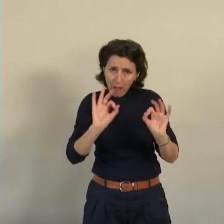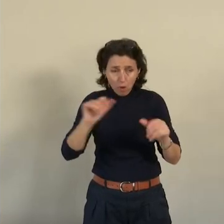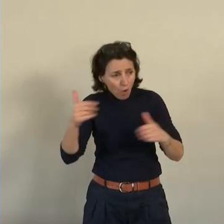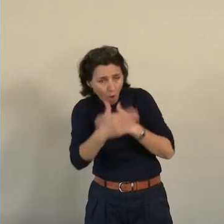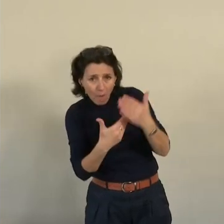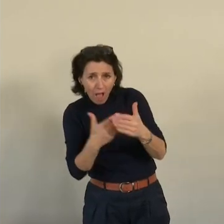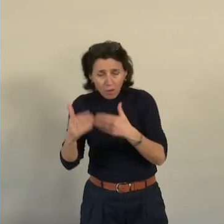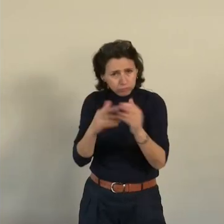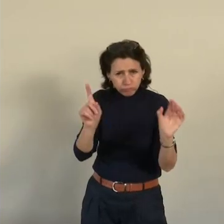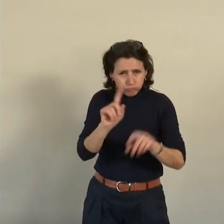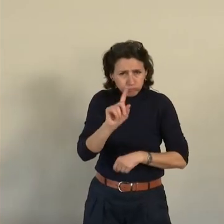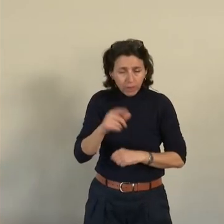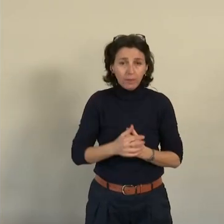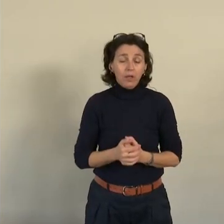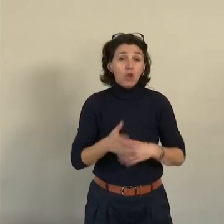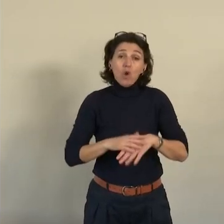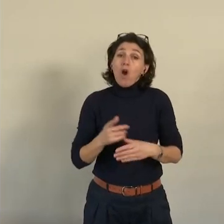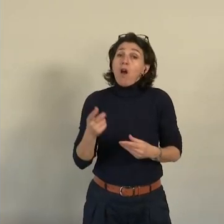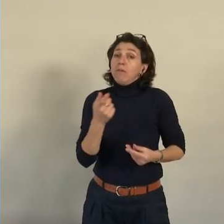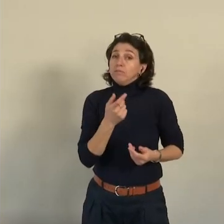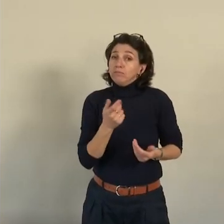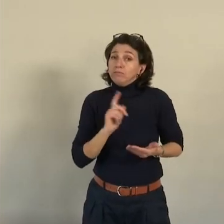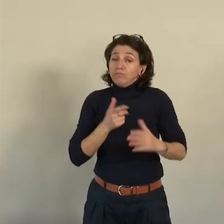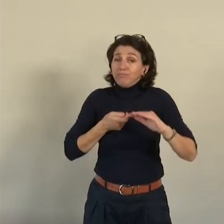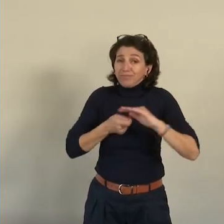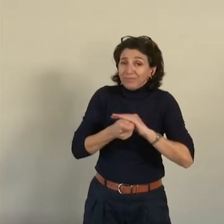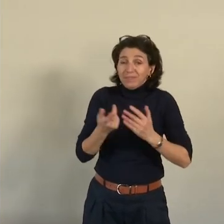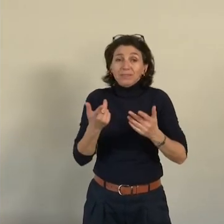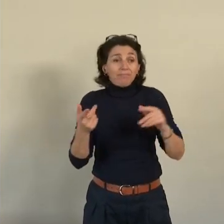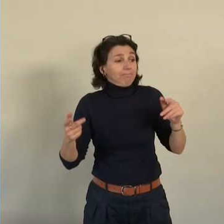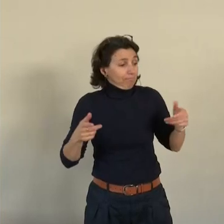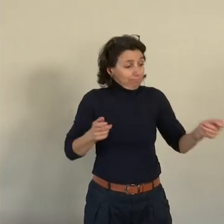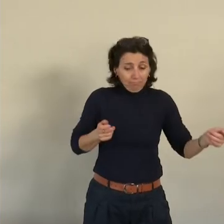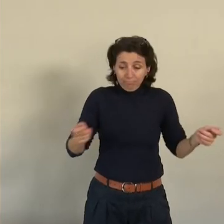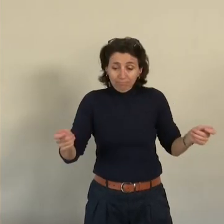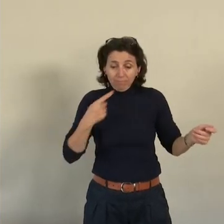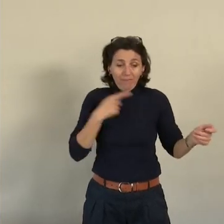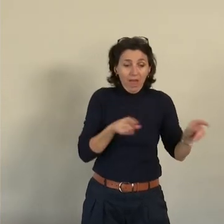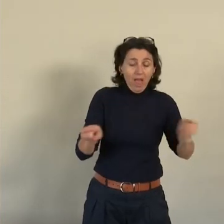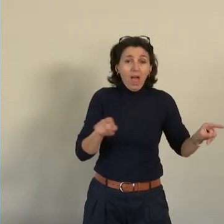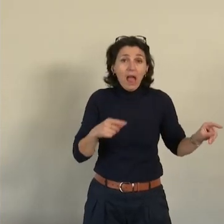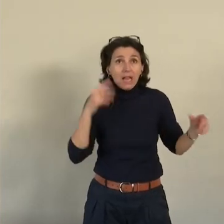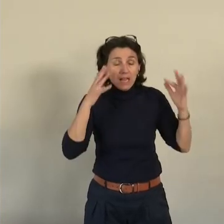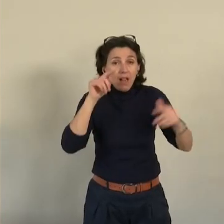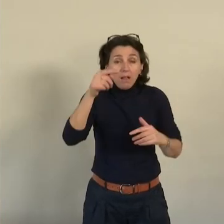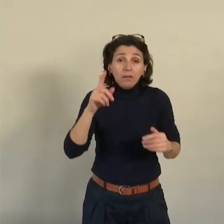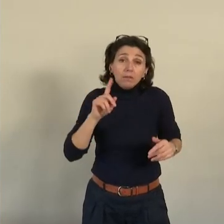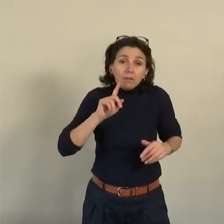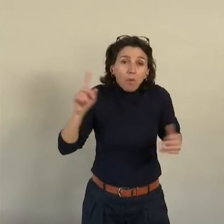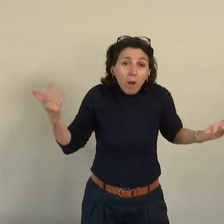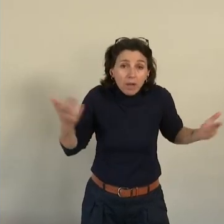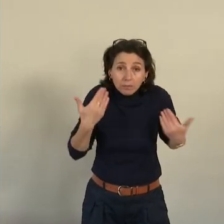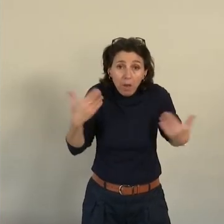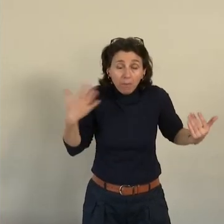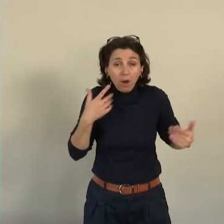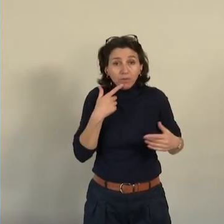financement on peut on peut s'inquiéter que certains préférai financer l'un que l'autre écoutez on va pas s'empêcher d'agir parce que il y